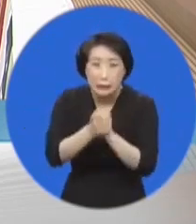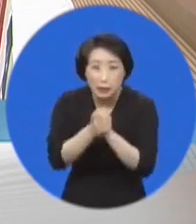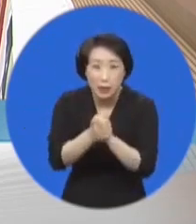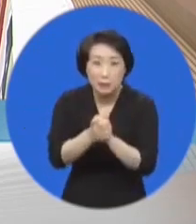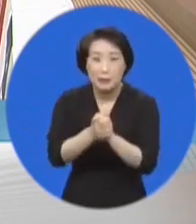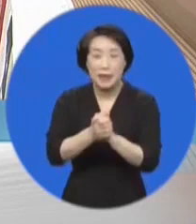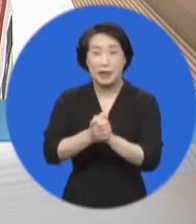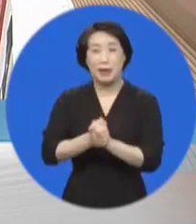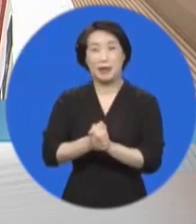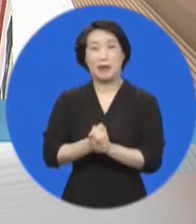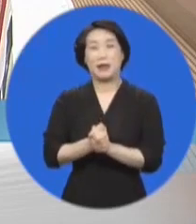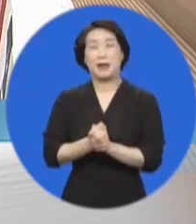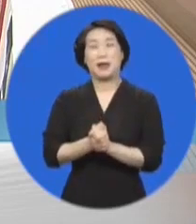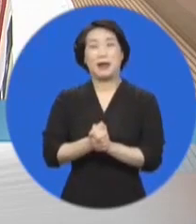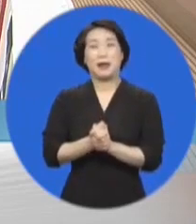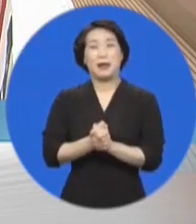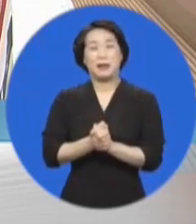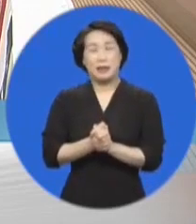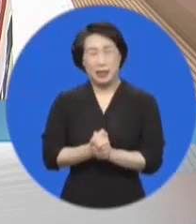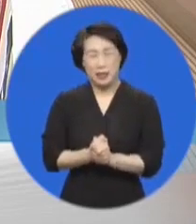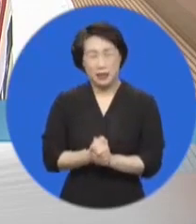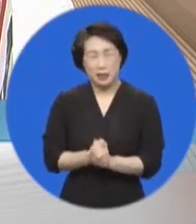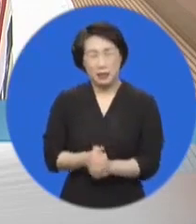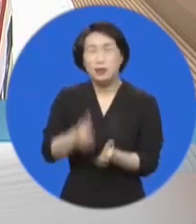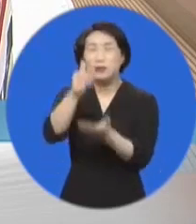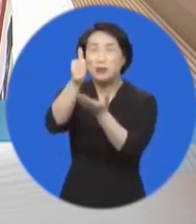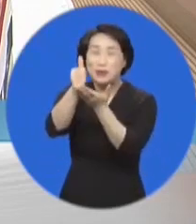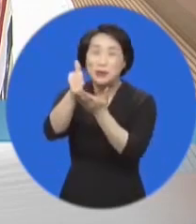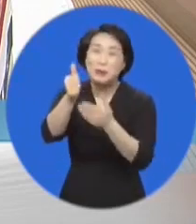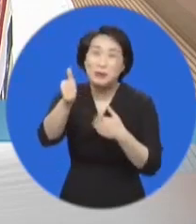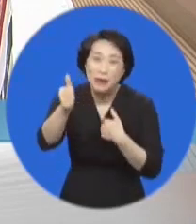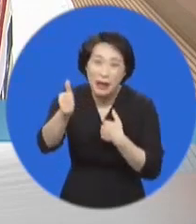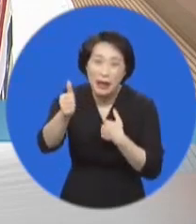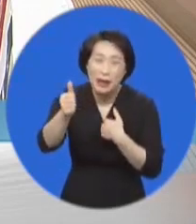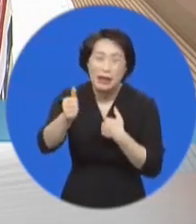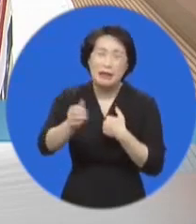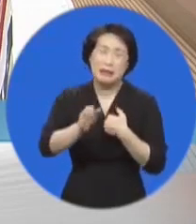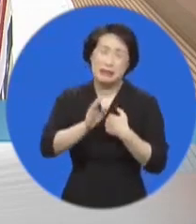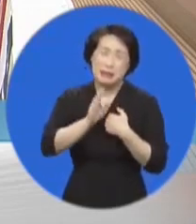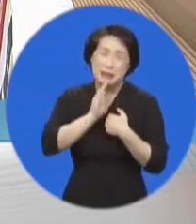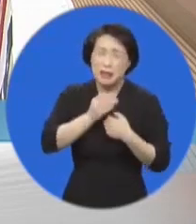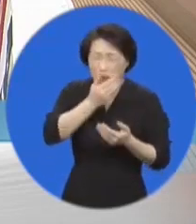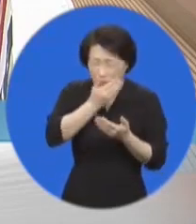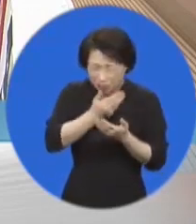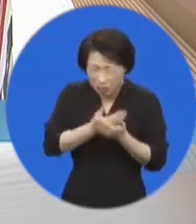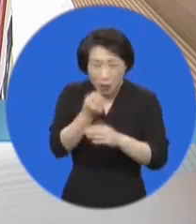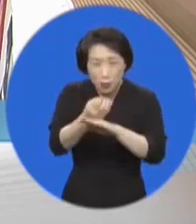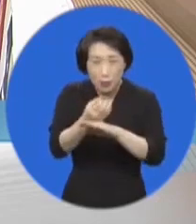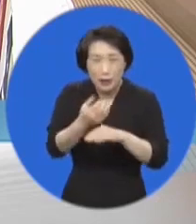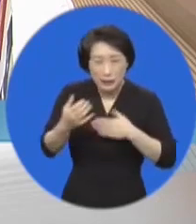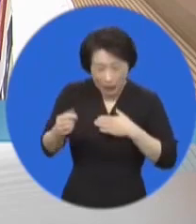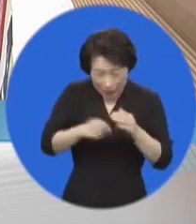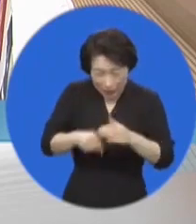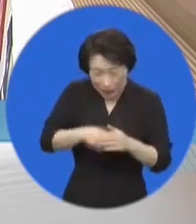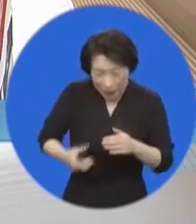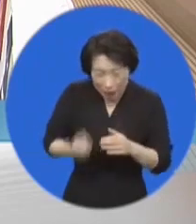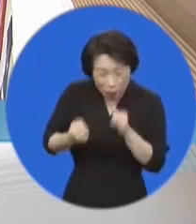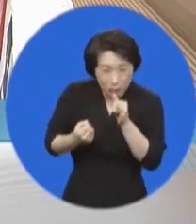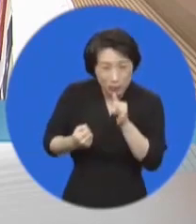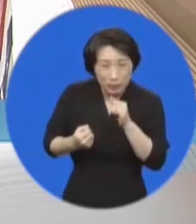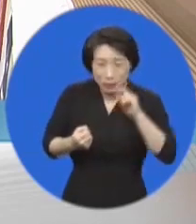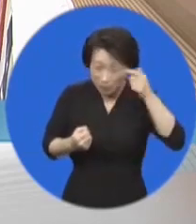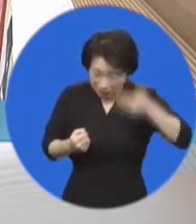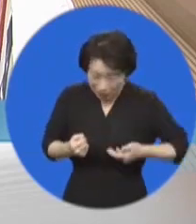애절하게 기도하실 때에 주님 내가 진짜 귀한 보화를 내 안에 가지고